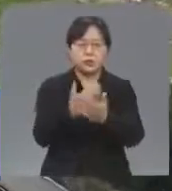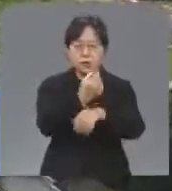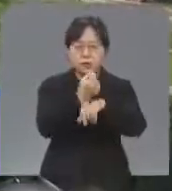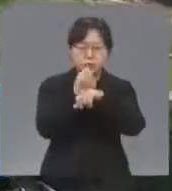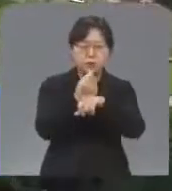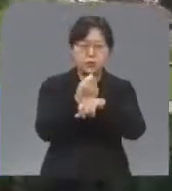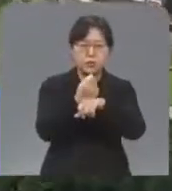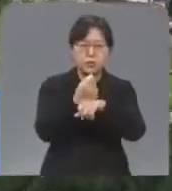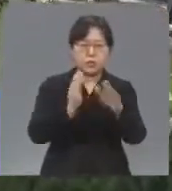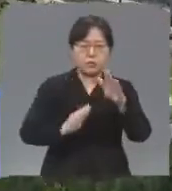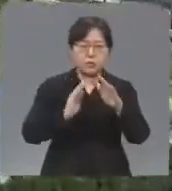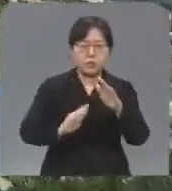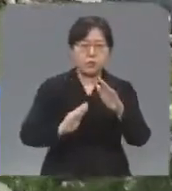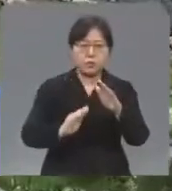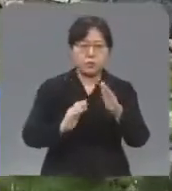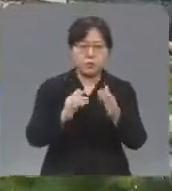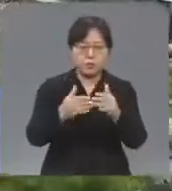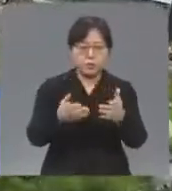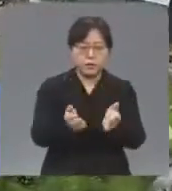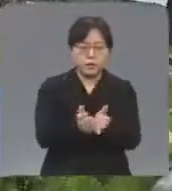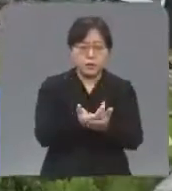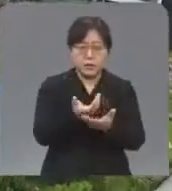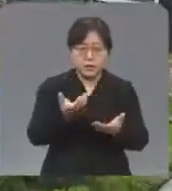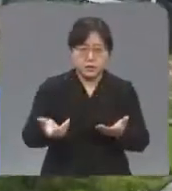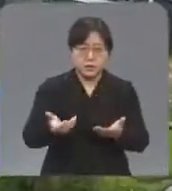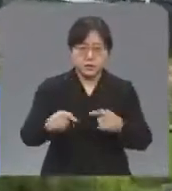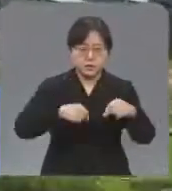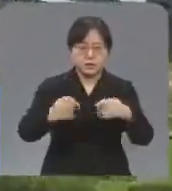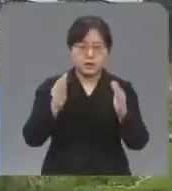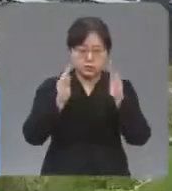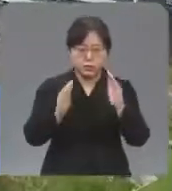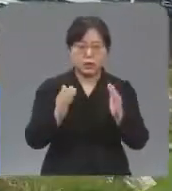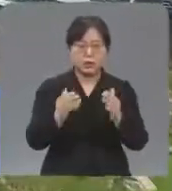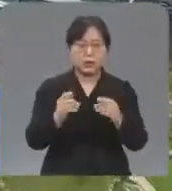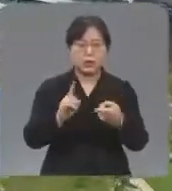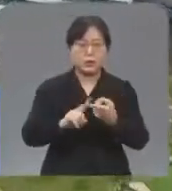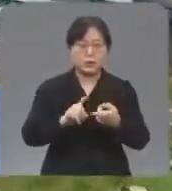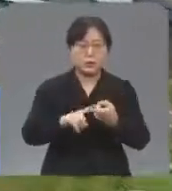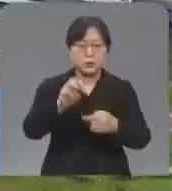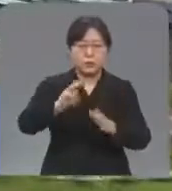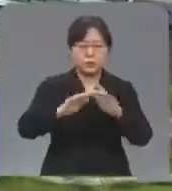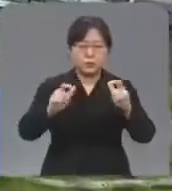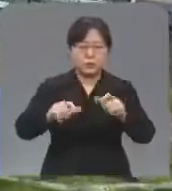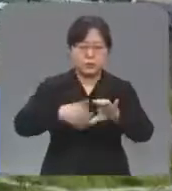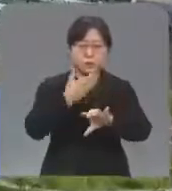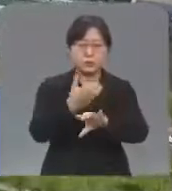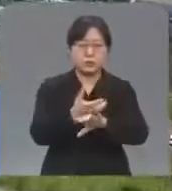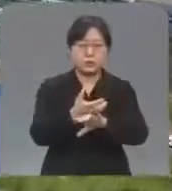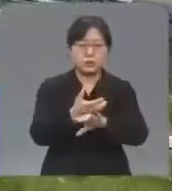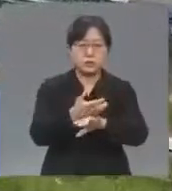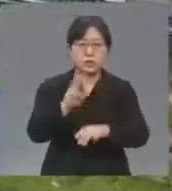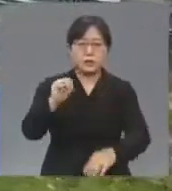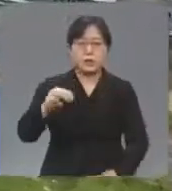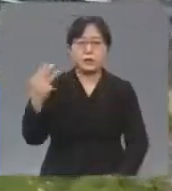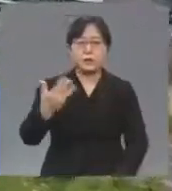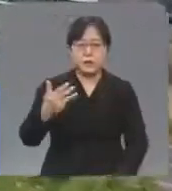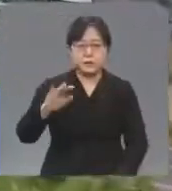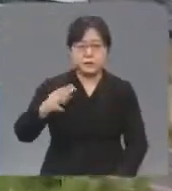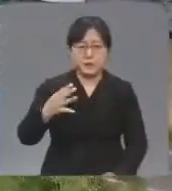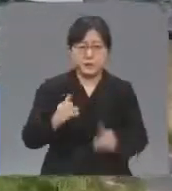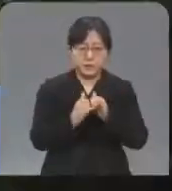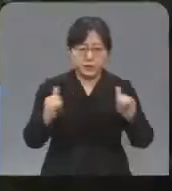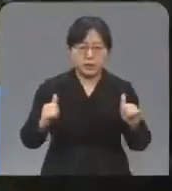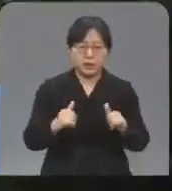한국개발연구원이 발표한 공공기관 지방이전의 효과 및 정책 방향 자료를 보면 광주 전남 혁신도시의 인구는 3만 8,400여